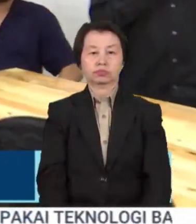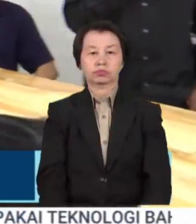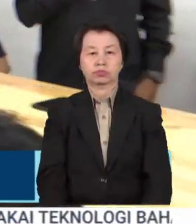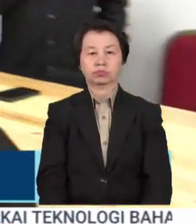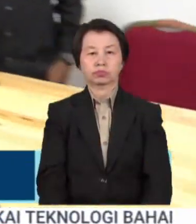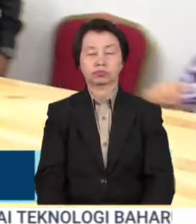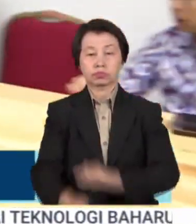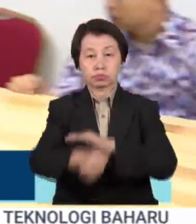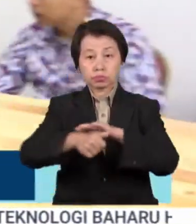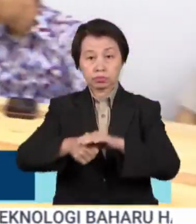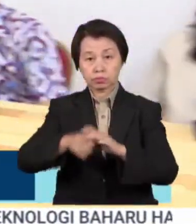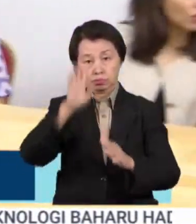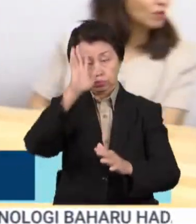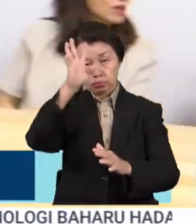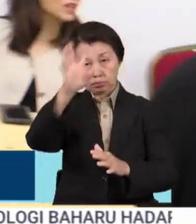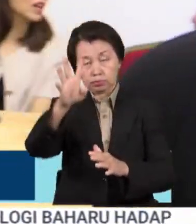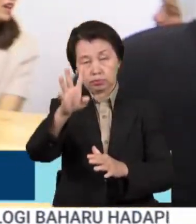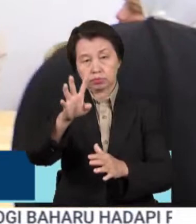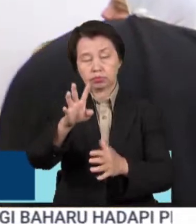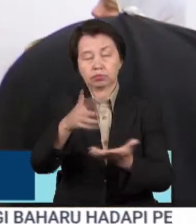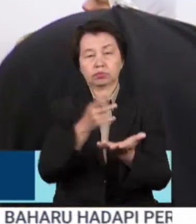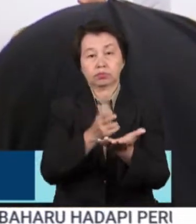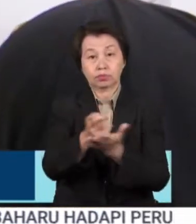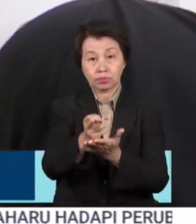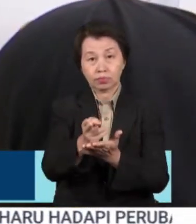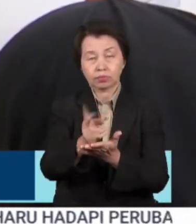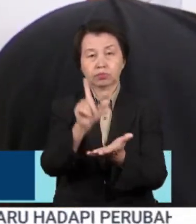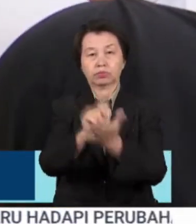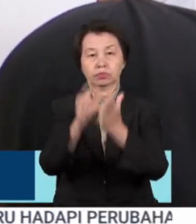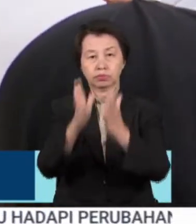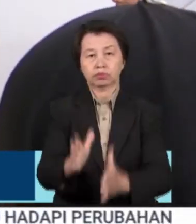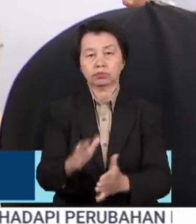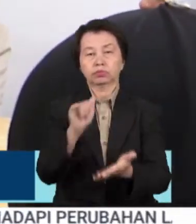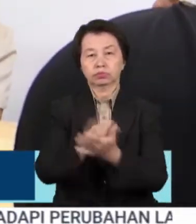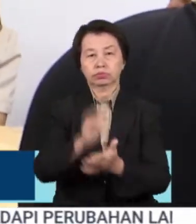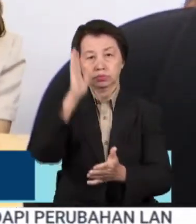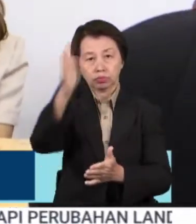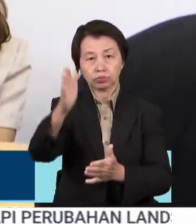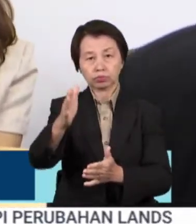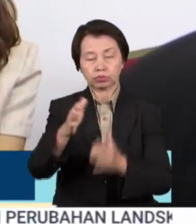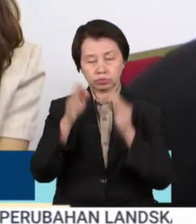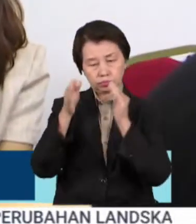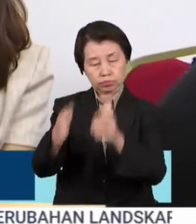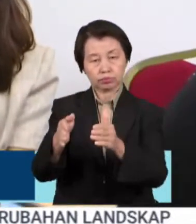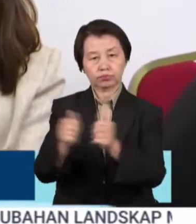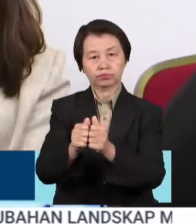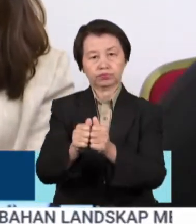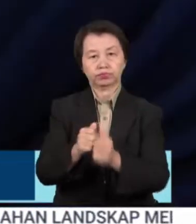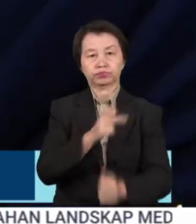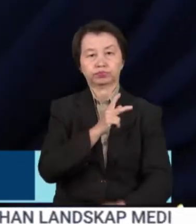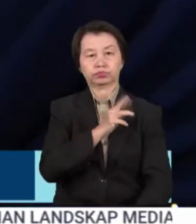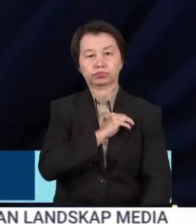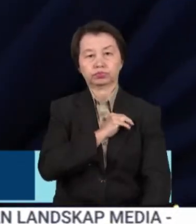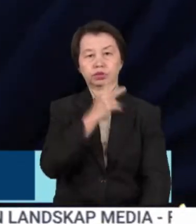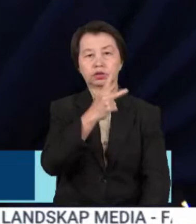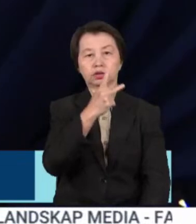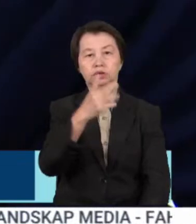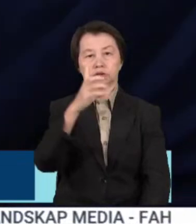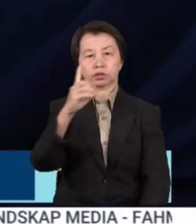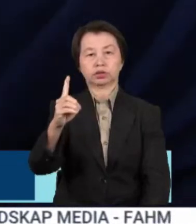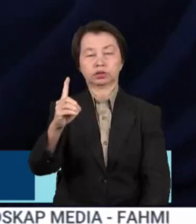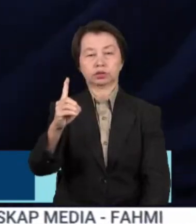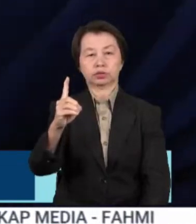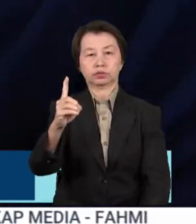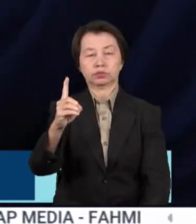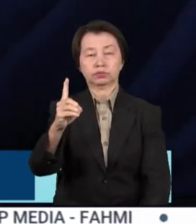Isu perlindungan hak cipta hasil kerja pengamal media adalah antara yang akan diambil perhatian oleh Kementerian Komunikasi dan